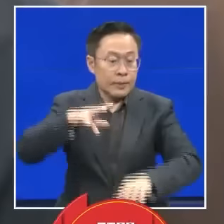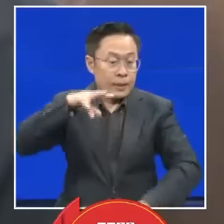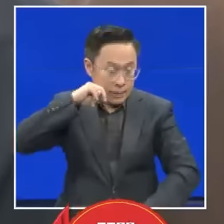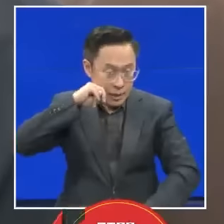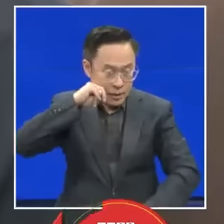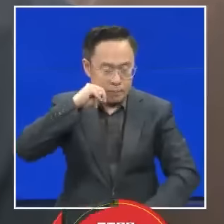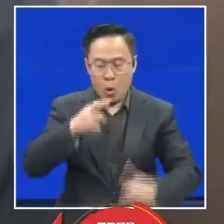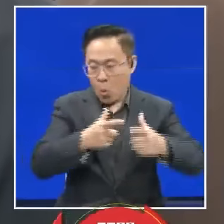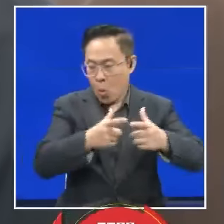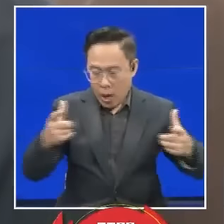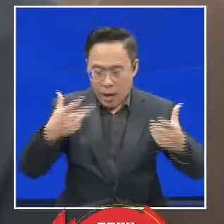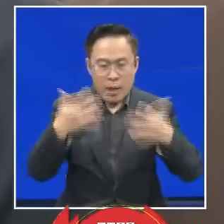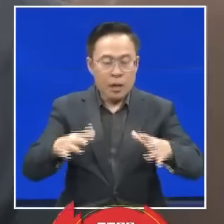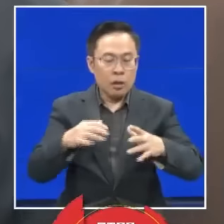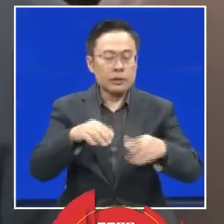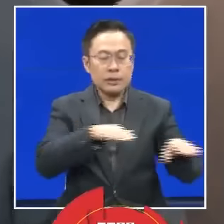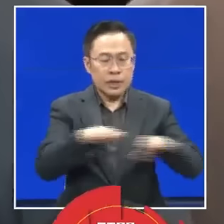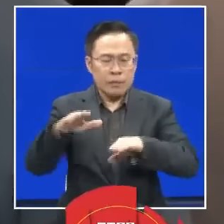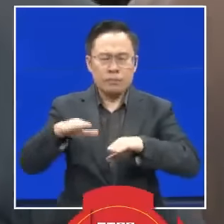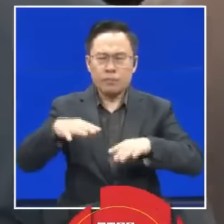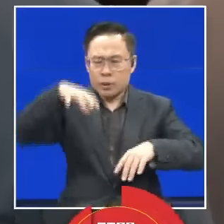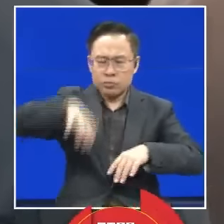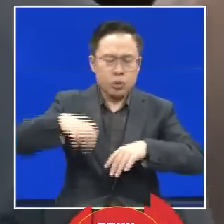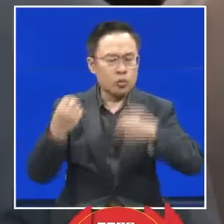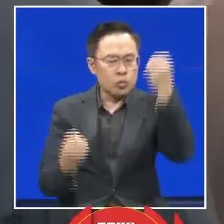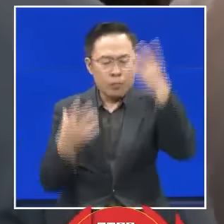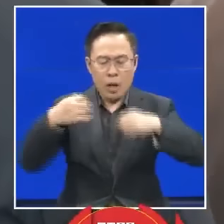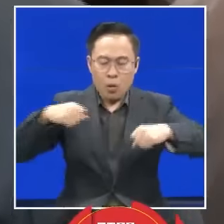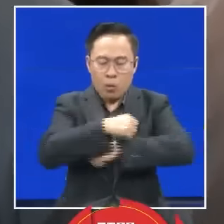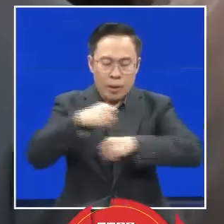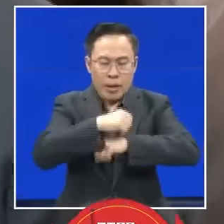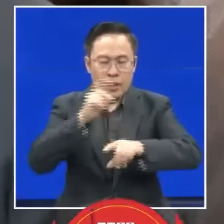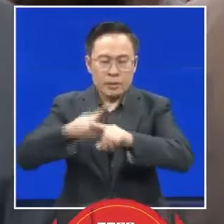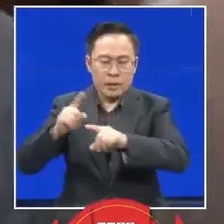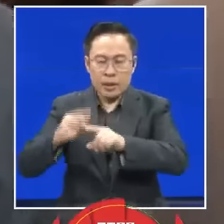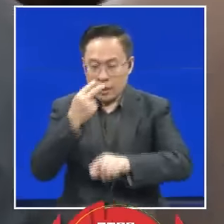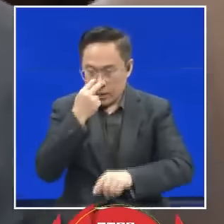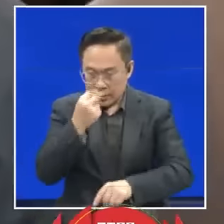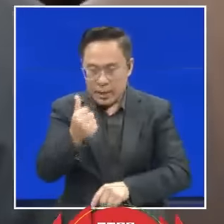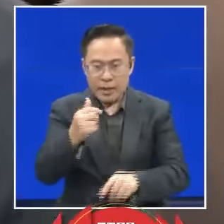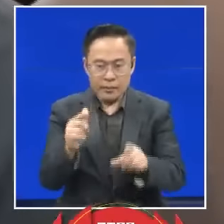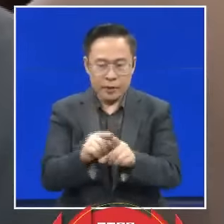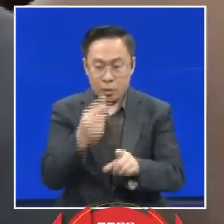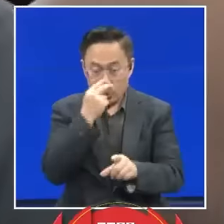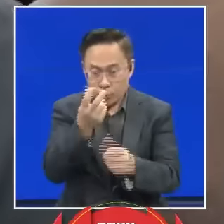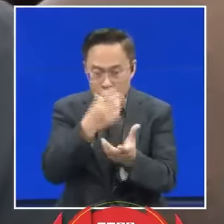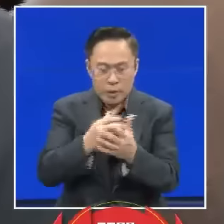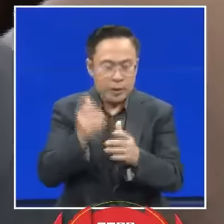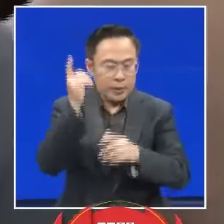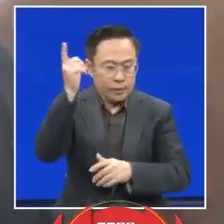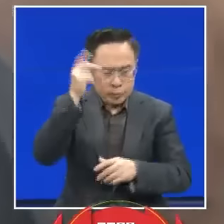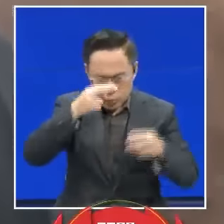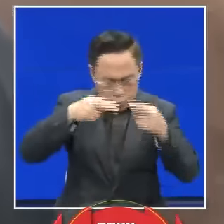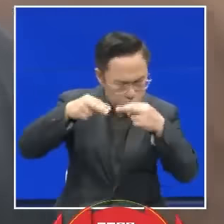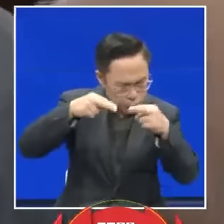วนสาธารณะเพื่อให้ประชาชนได้ใช้ประโยชน์เดี๋ยวเราไปชมภาพบรรยากาศสดๆที่กำลังเกิดขึ้นในขณะนี้กันก่อนเลย